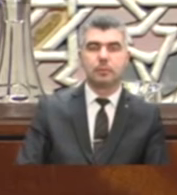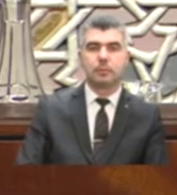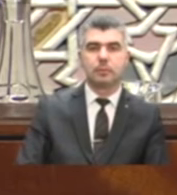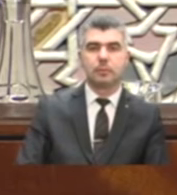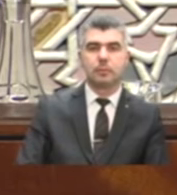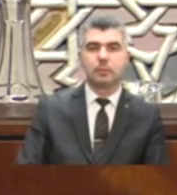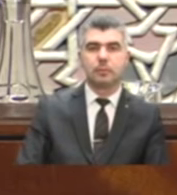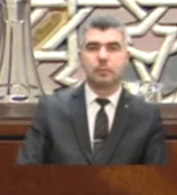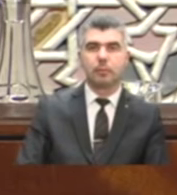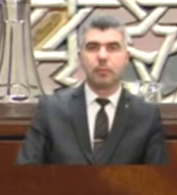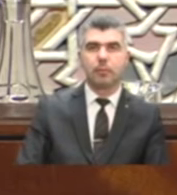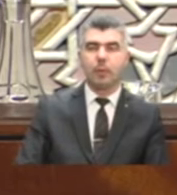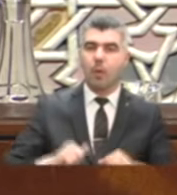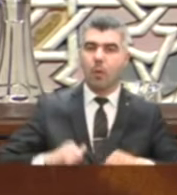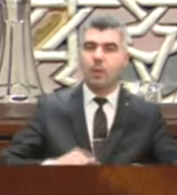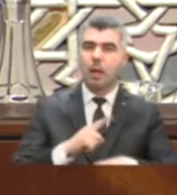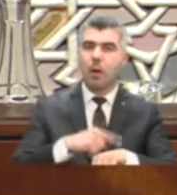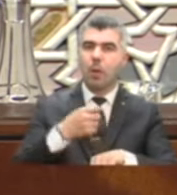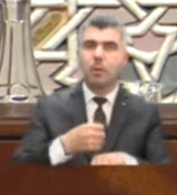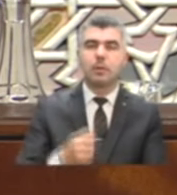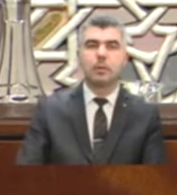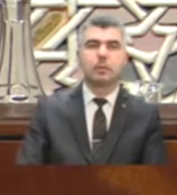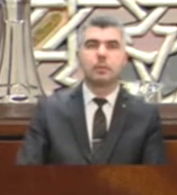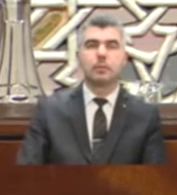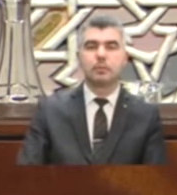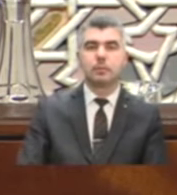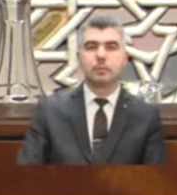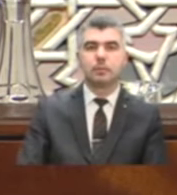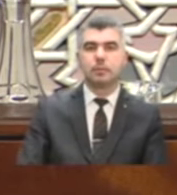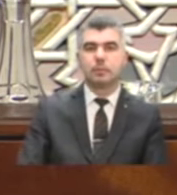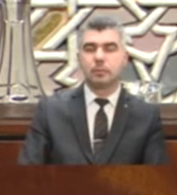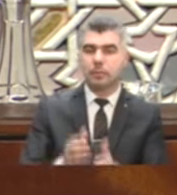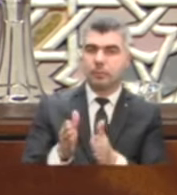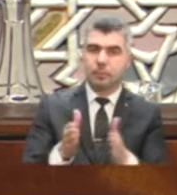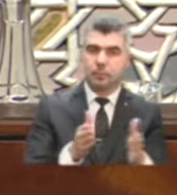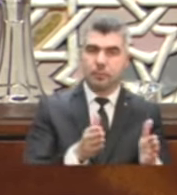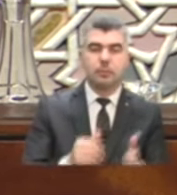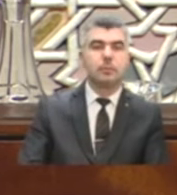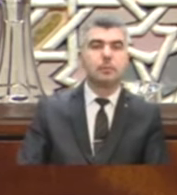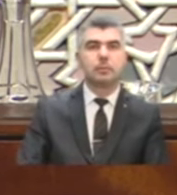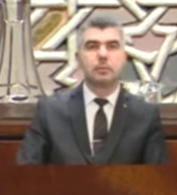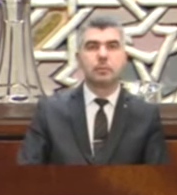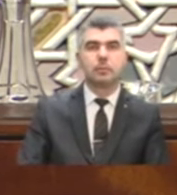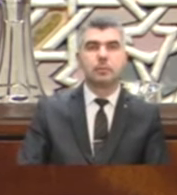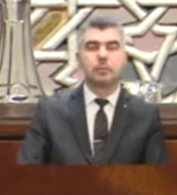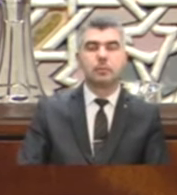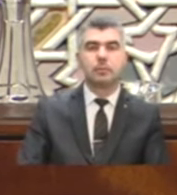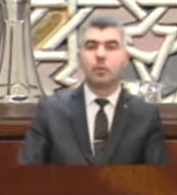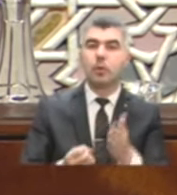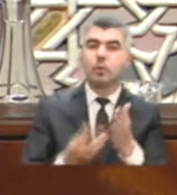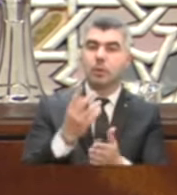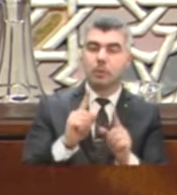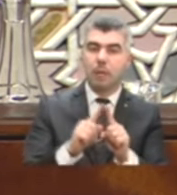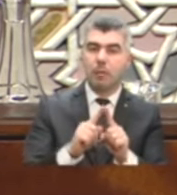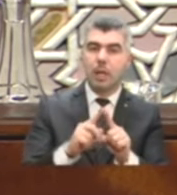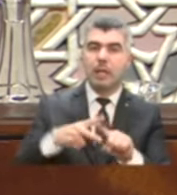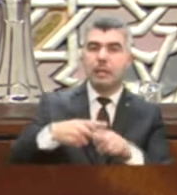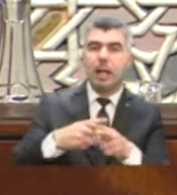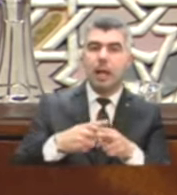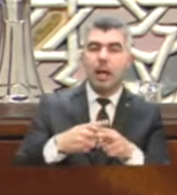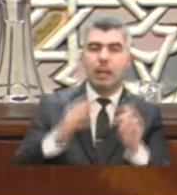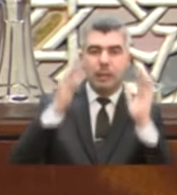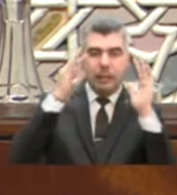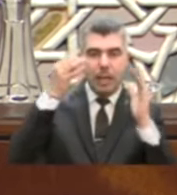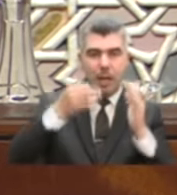أظن السيد الوزير ما بقاش لك مات. شكرا. نمر إلى السؤال عن تطوير الصناعة الثقافية للسيدات